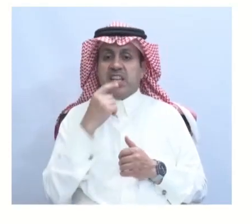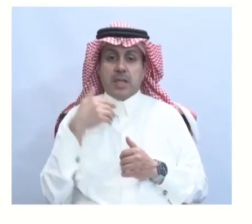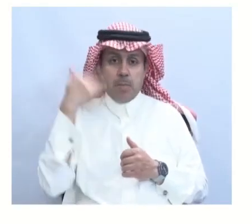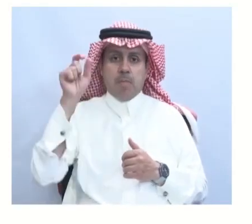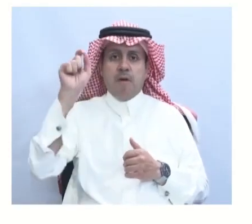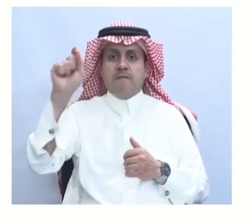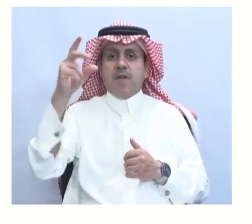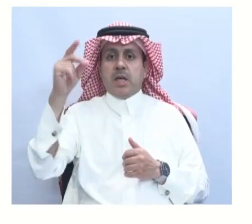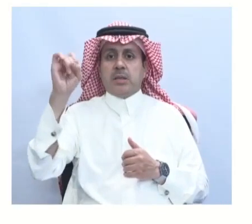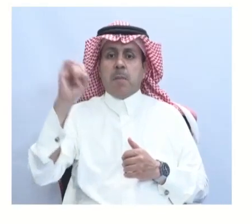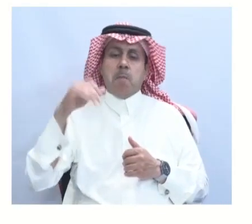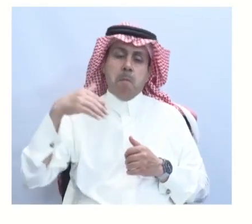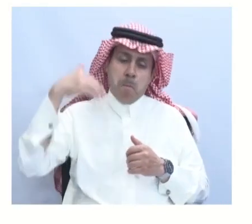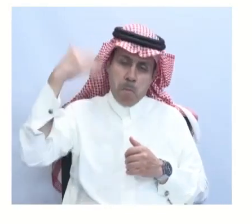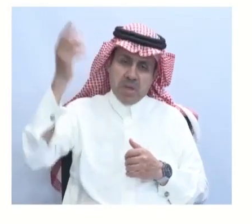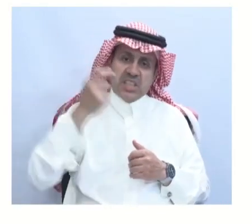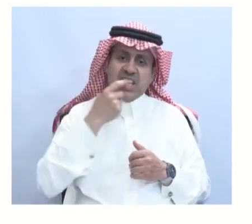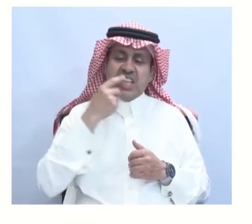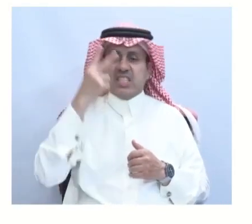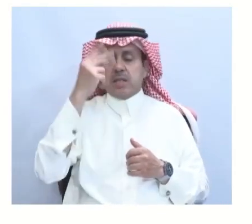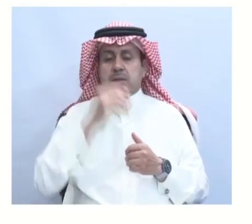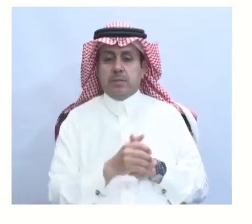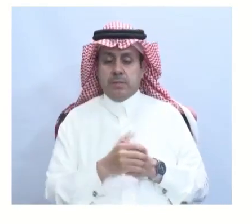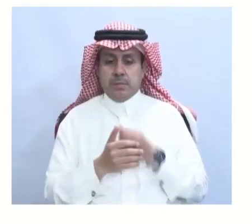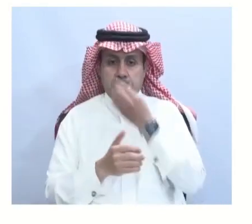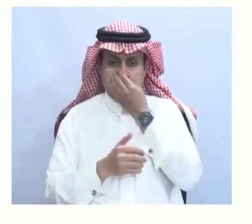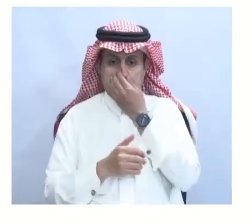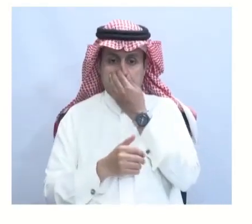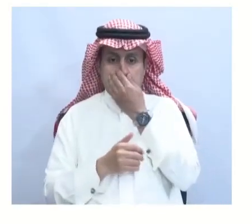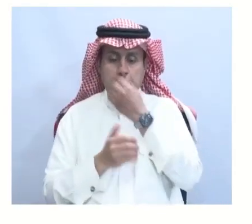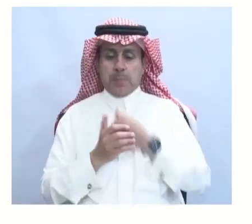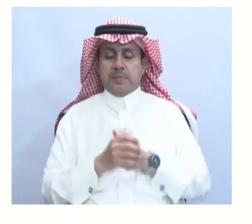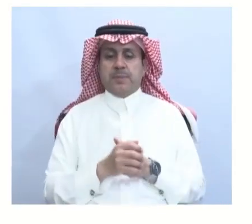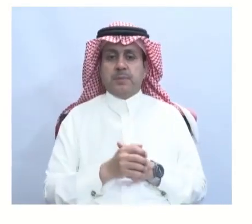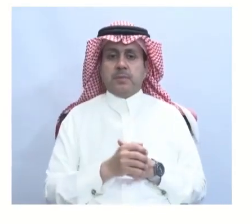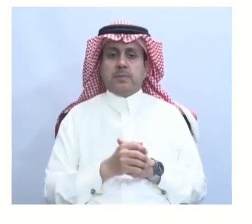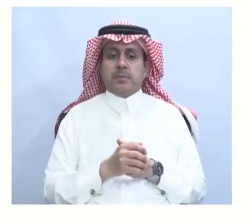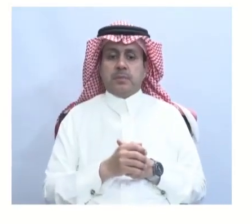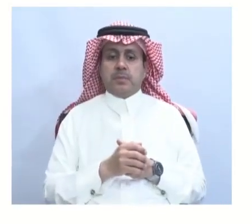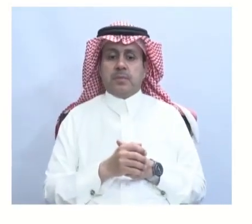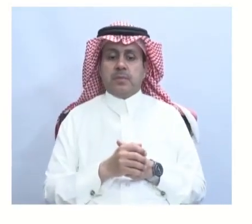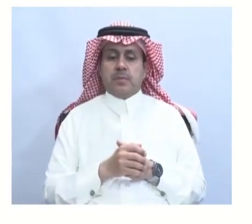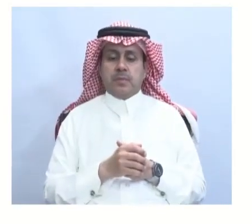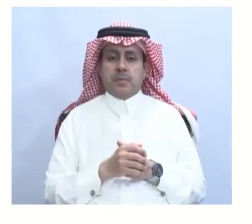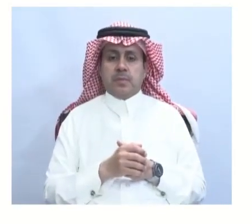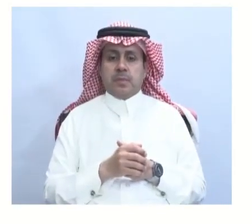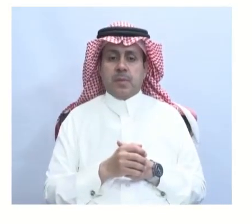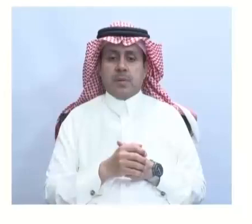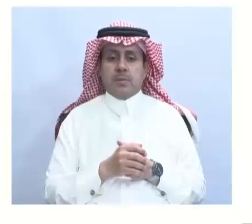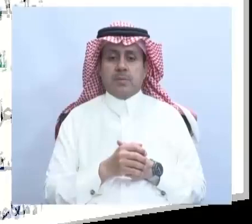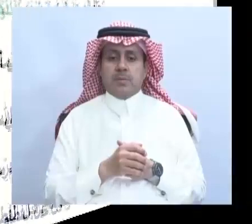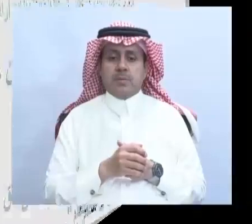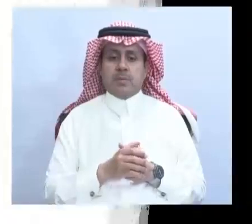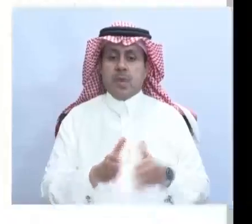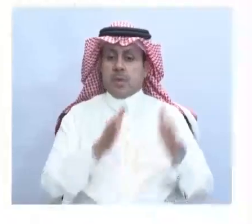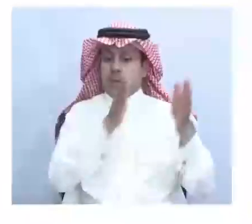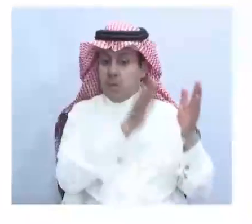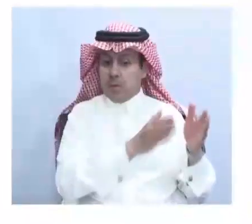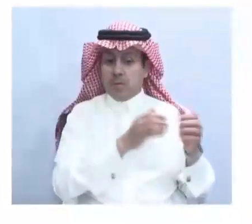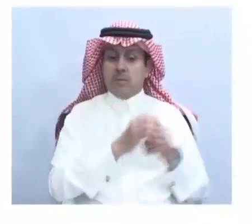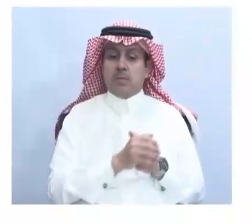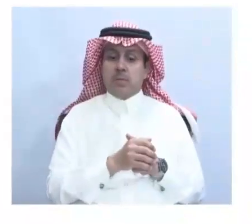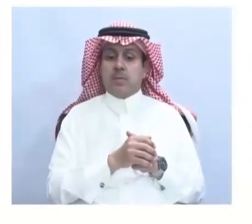الحولين اذا هذا هو الشرط الثالث من شروط الرضاع المحرم ناتي ايها الطلاب